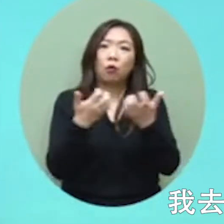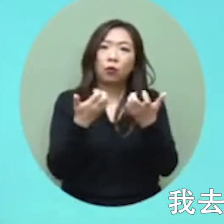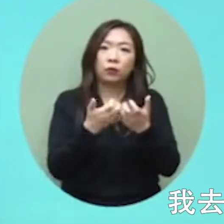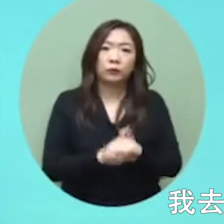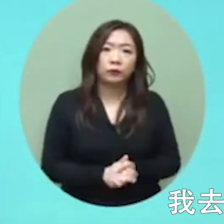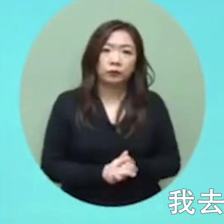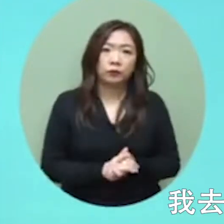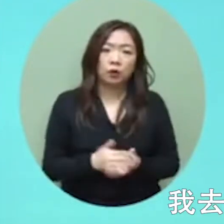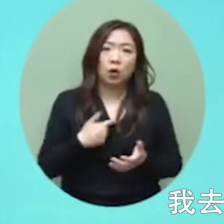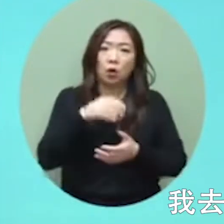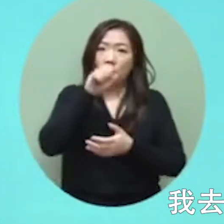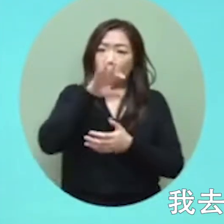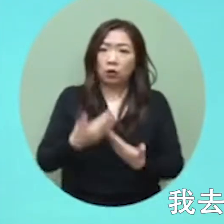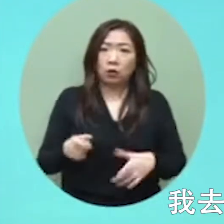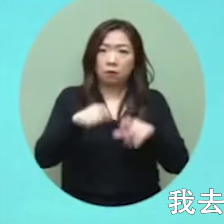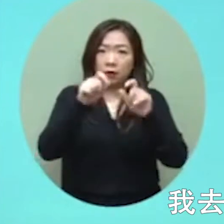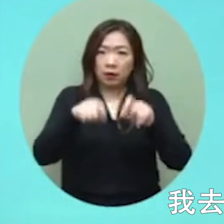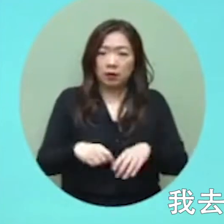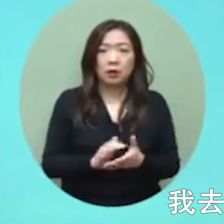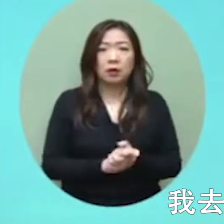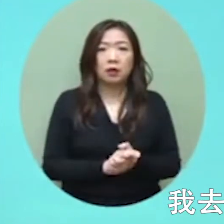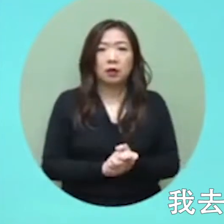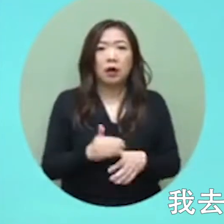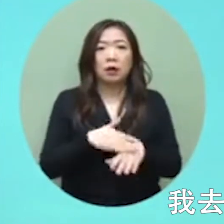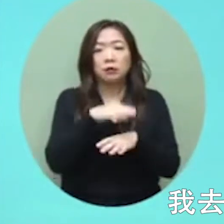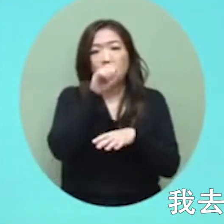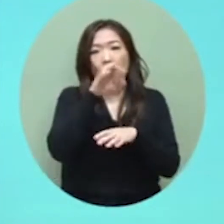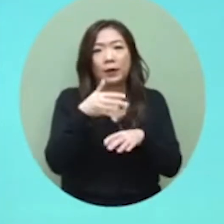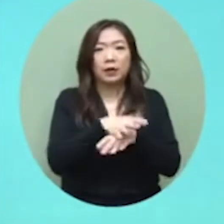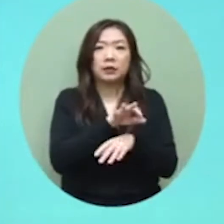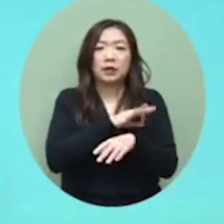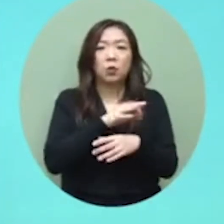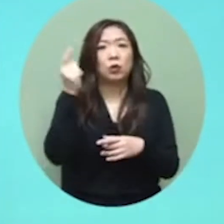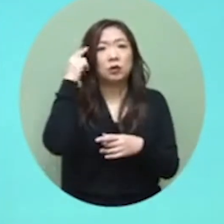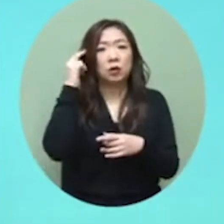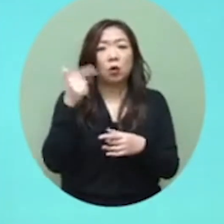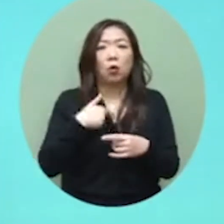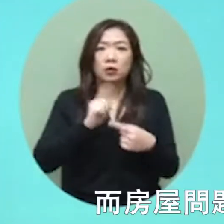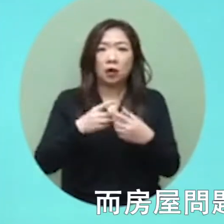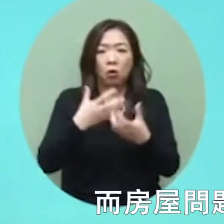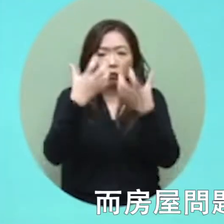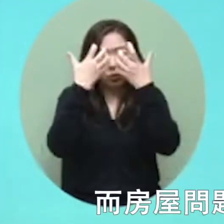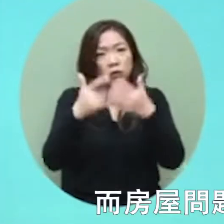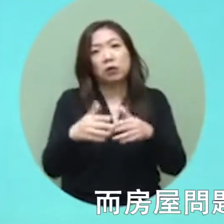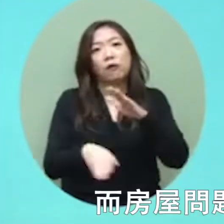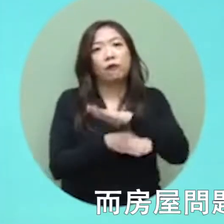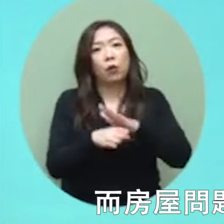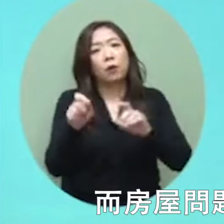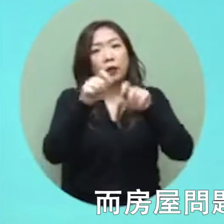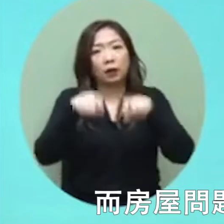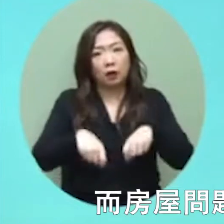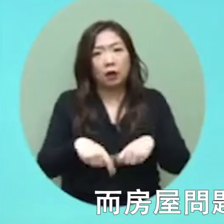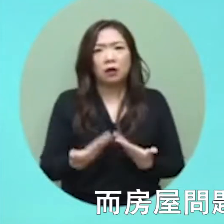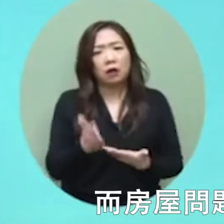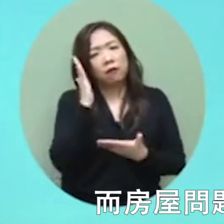我去提及這個問題是正正是告訴社會聽，我是非常重視房屋問題。而房屋問題我們